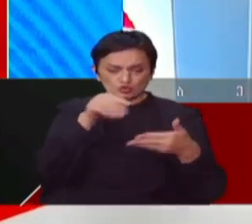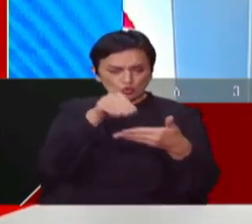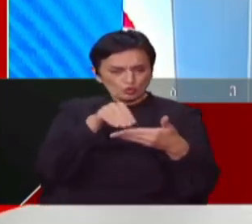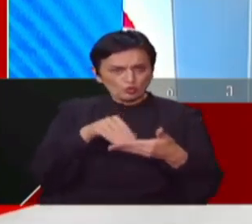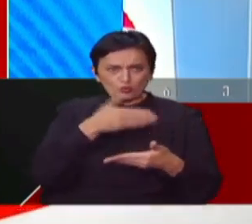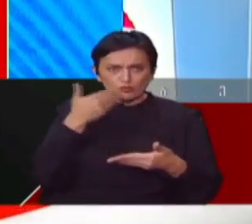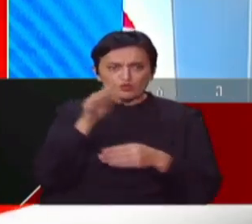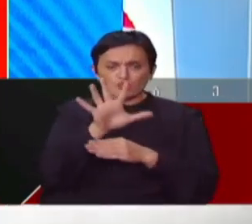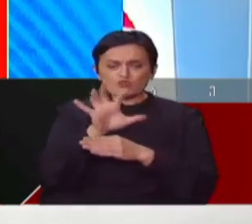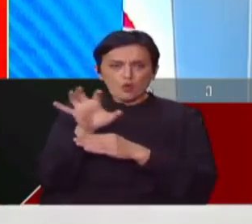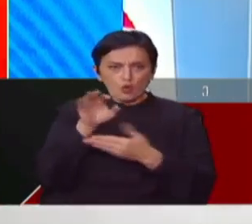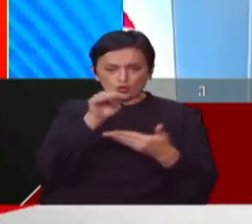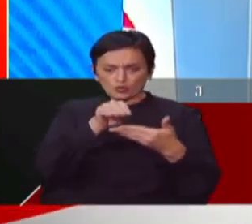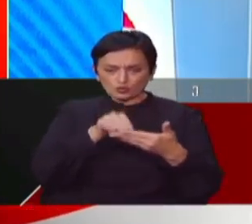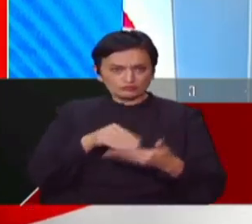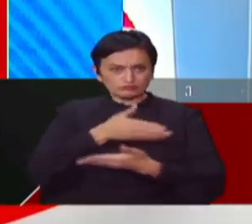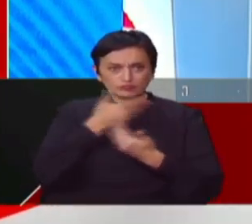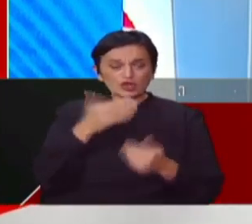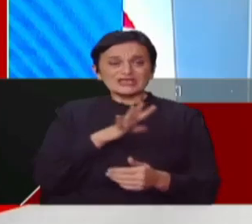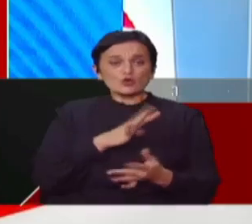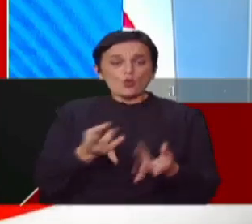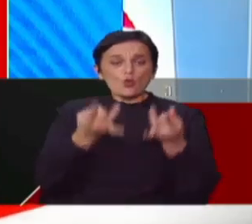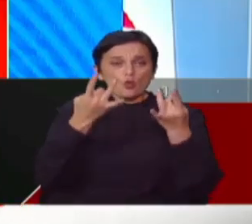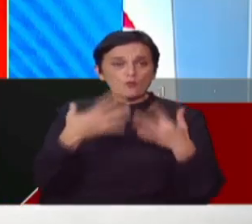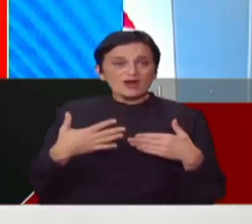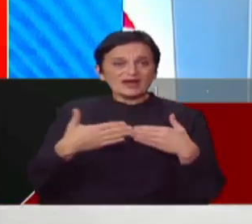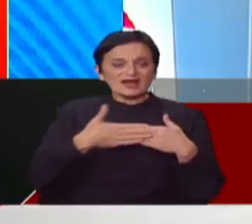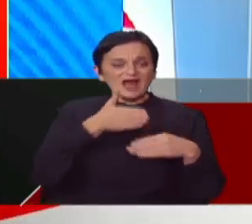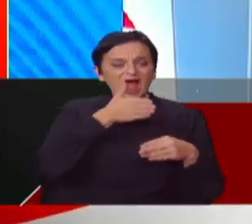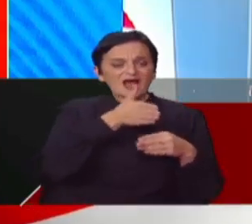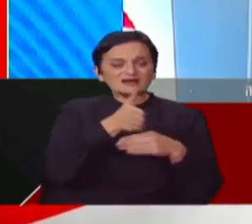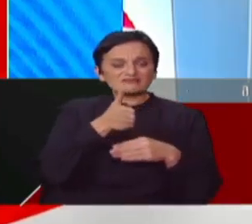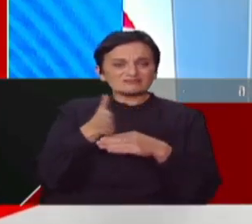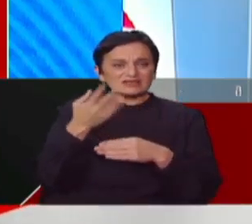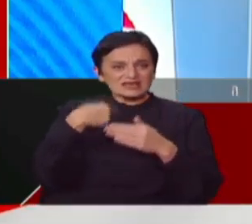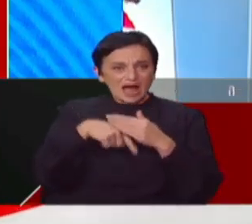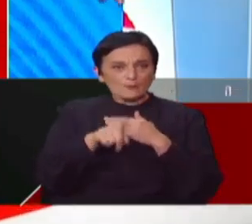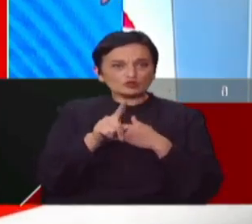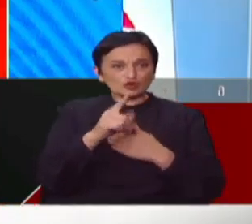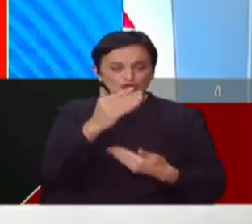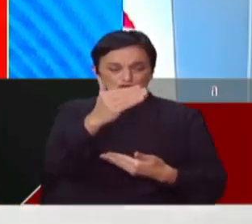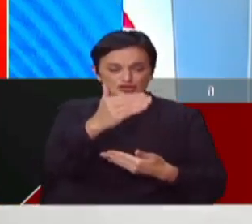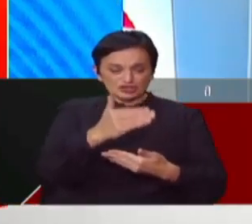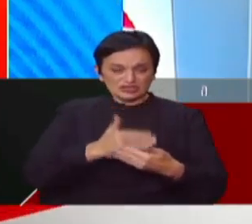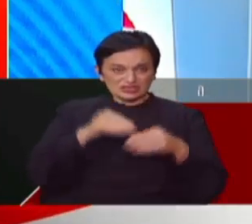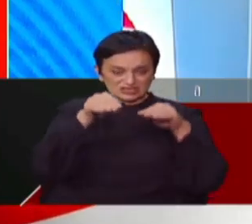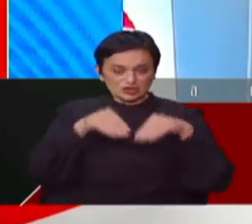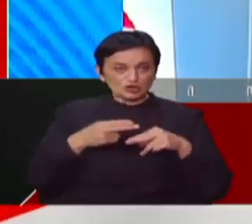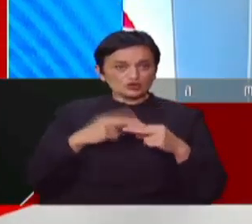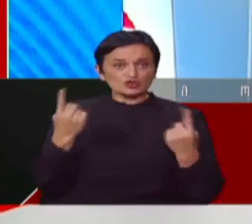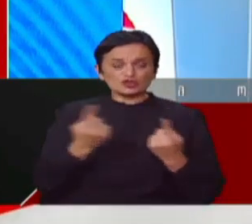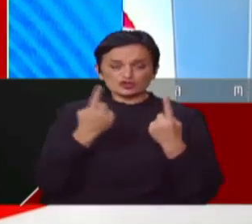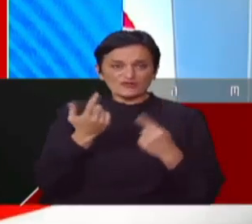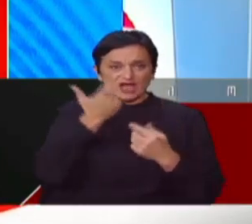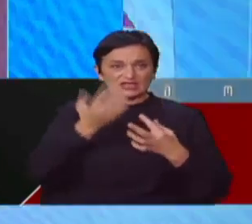არც ფოტოსურათები იყო მითითებული, იყო უბრალოდ კარდაკარიდან გამომდინარე შედგენილი სია. ეს არის ჩვეულებრივი